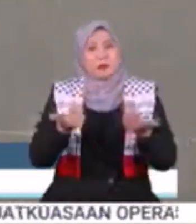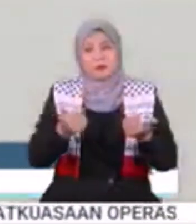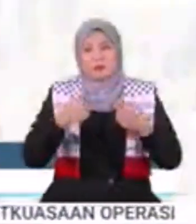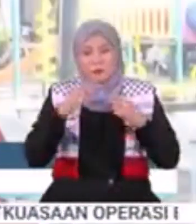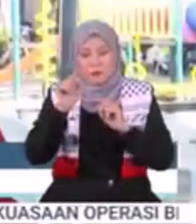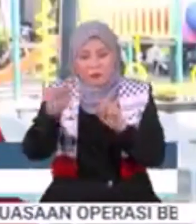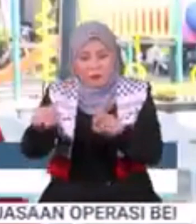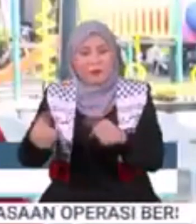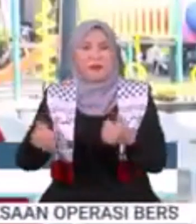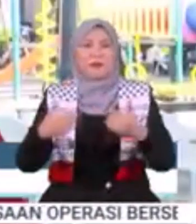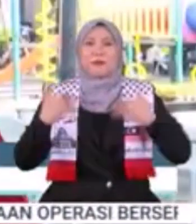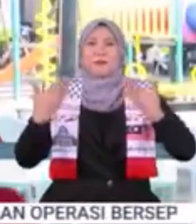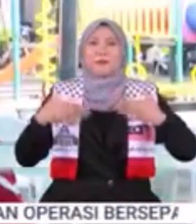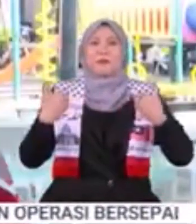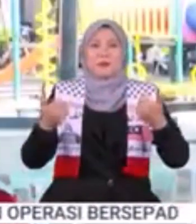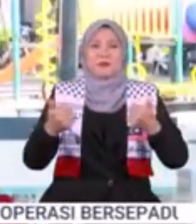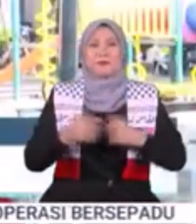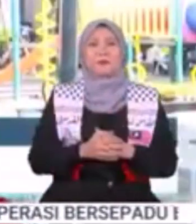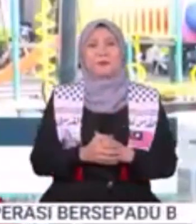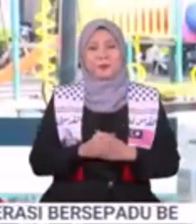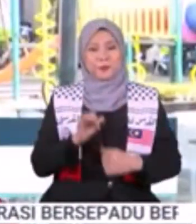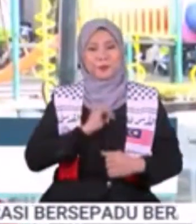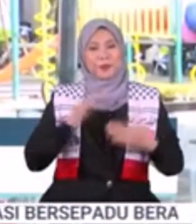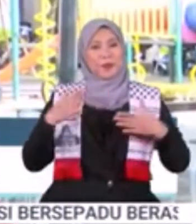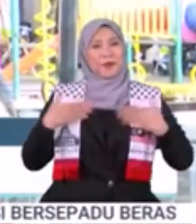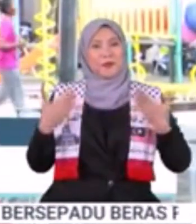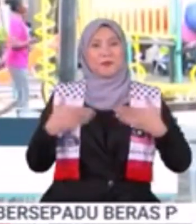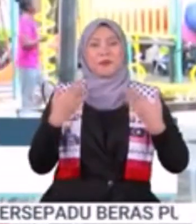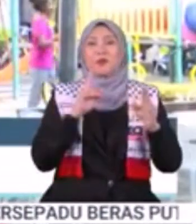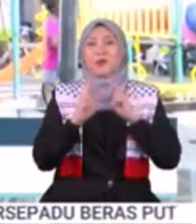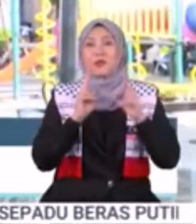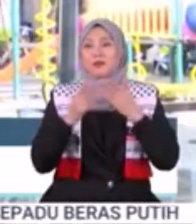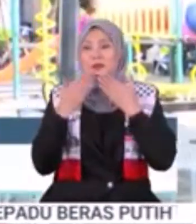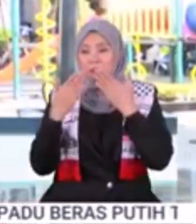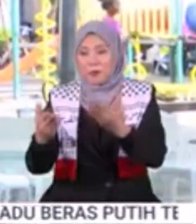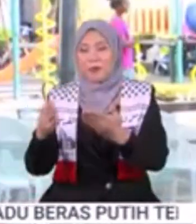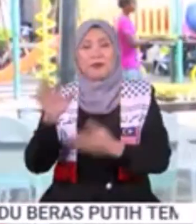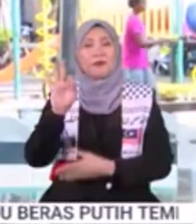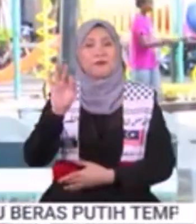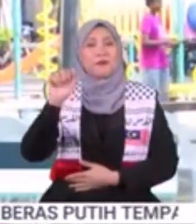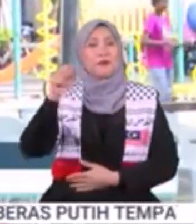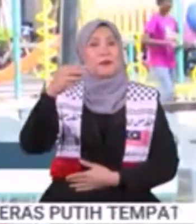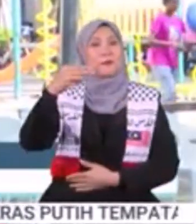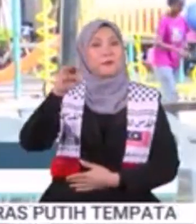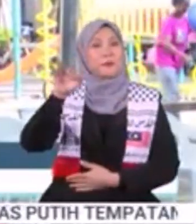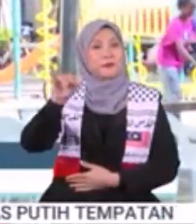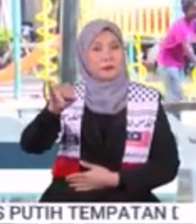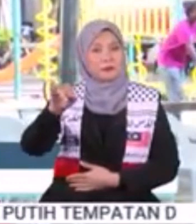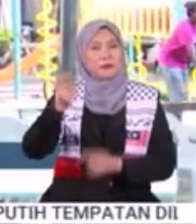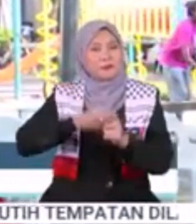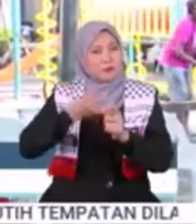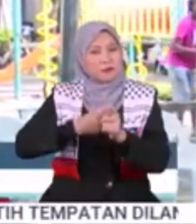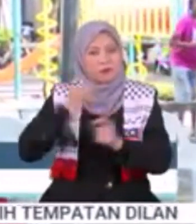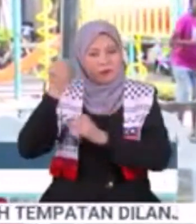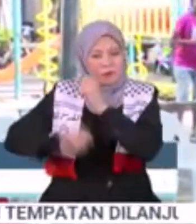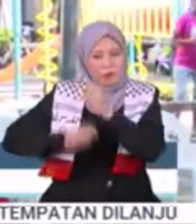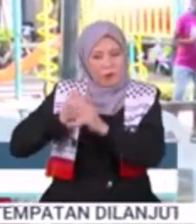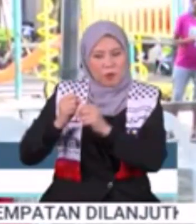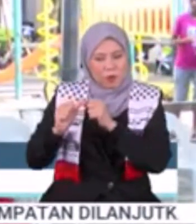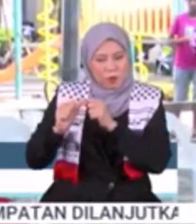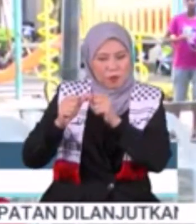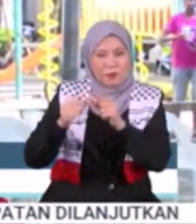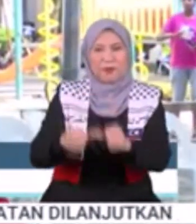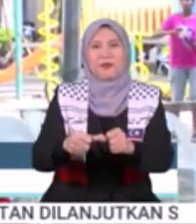happy. Rasa gembira dan saya ucapkan ribuan terima kasih kepada Fahmi dan tiap-tiap tahun dia